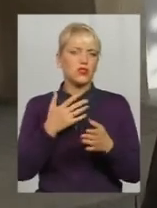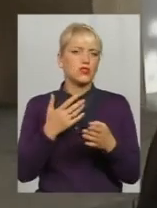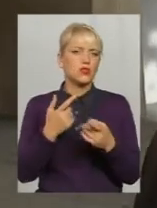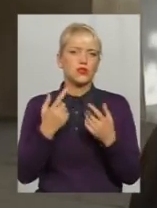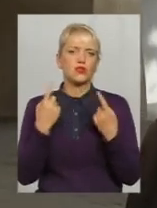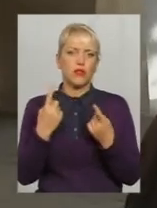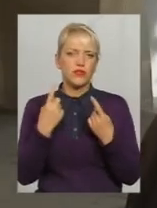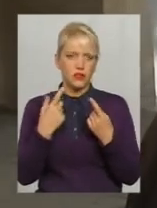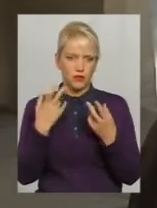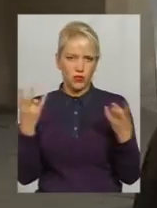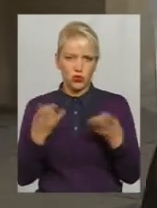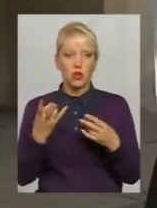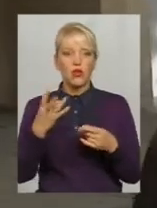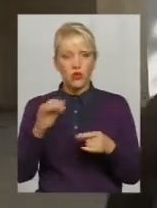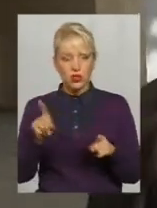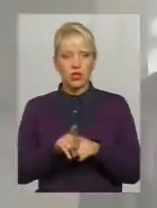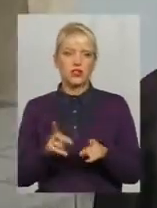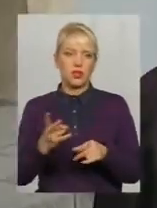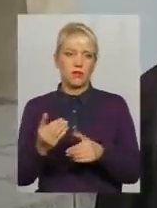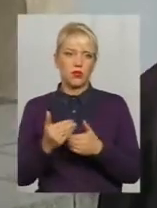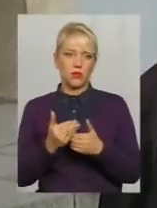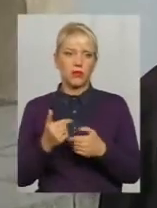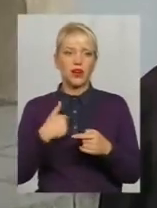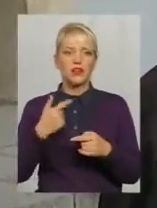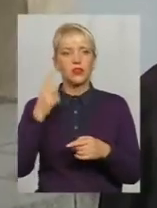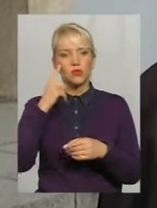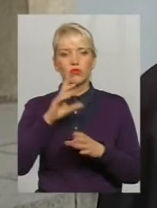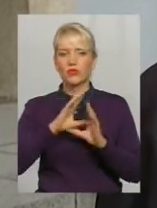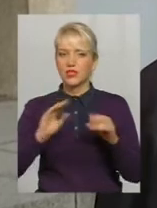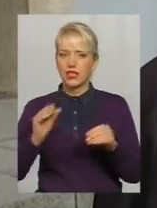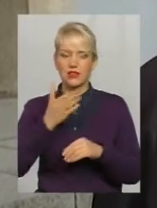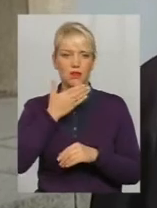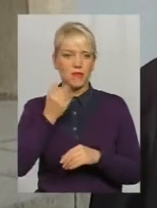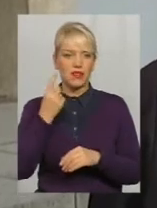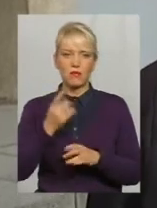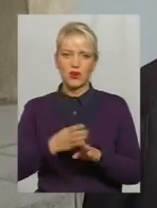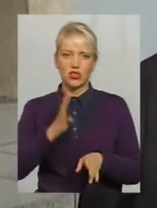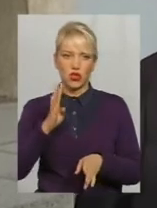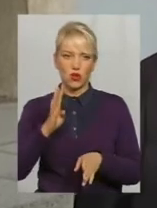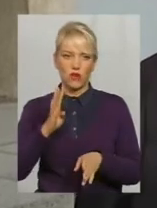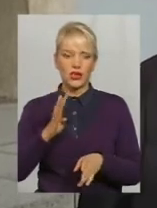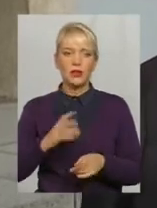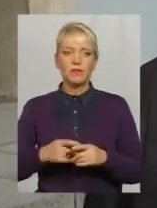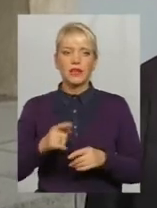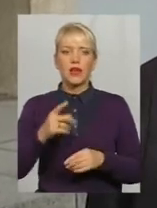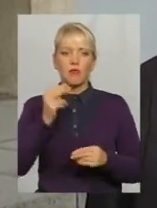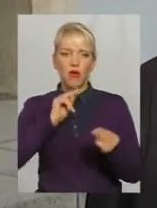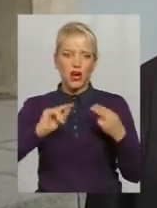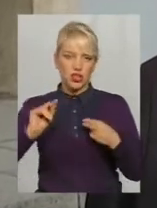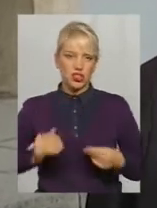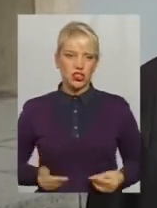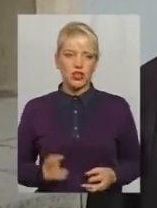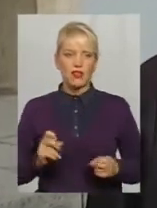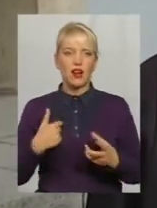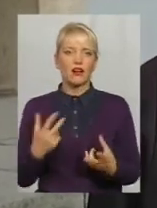але теж треба допомагати. Думаю, що все, нема не першочергових. От. Покращення життя, як